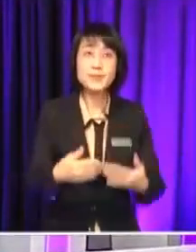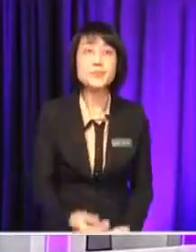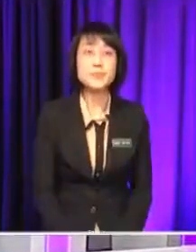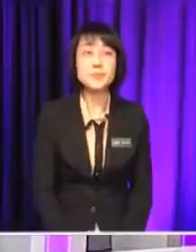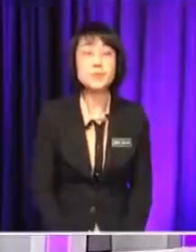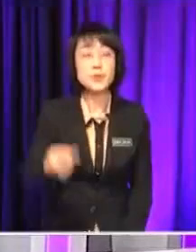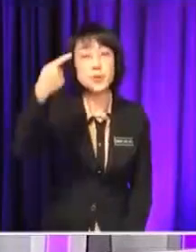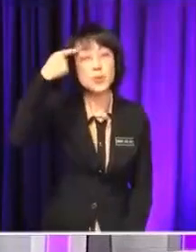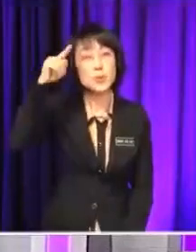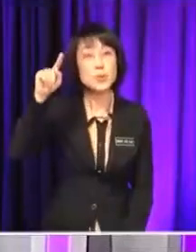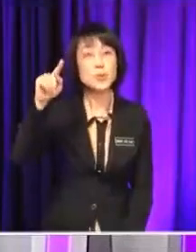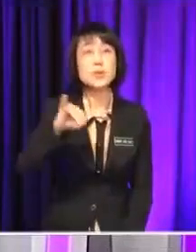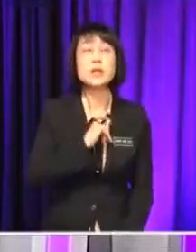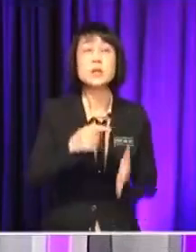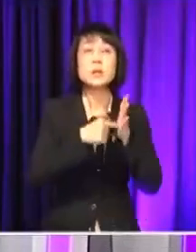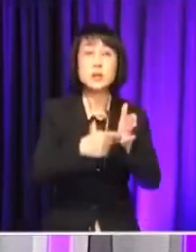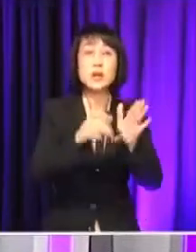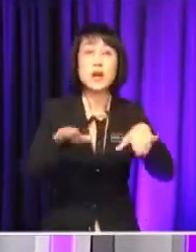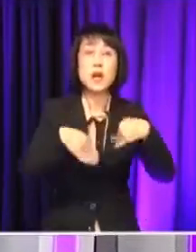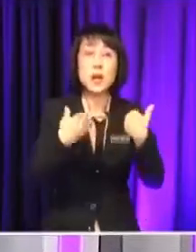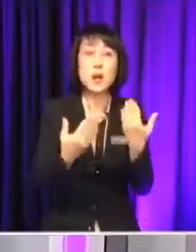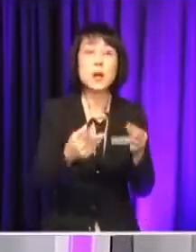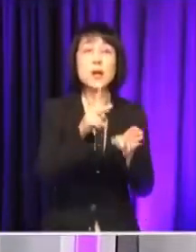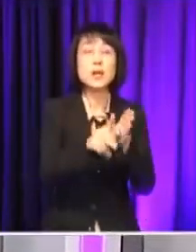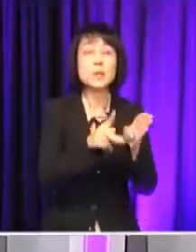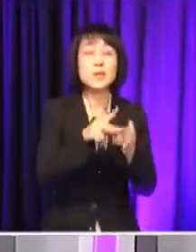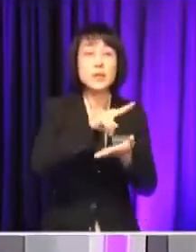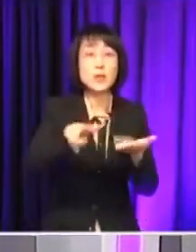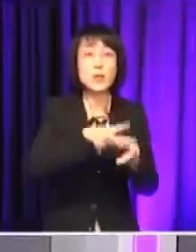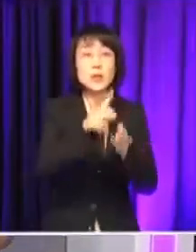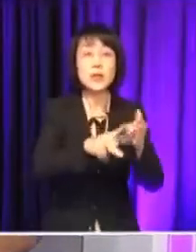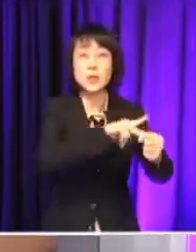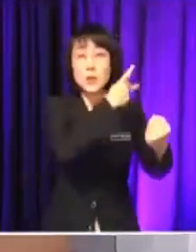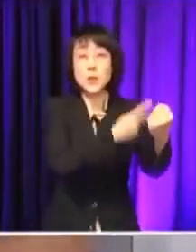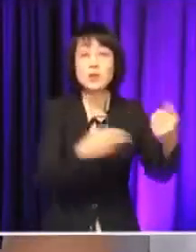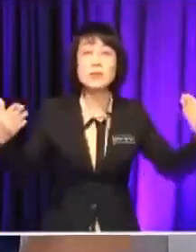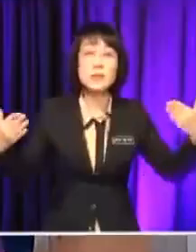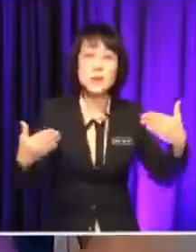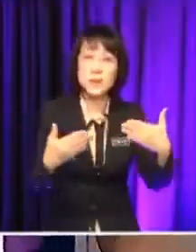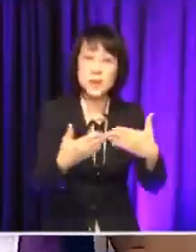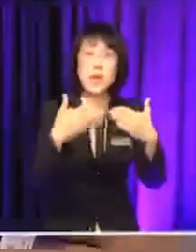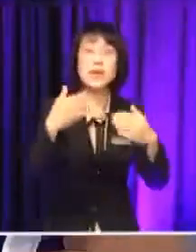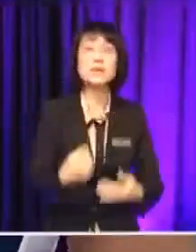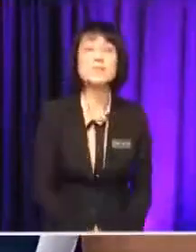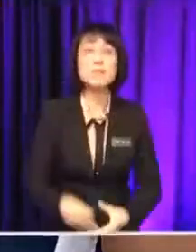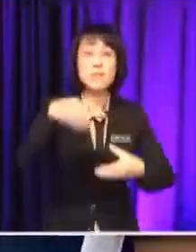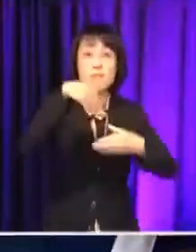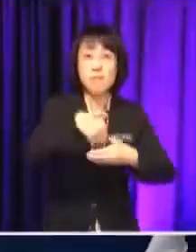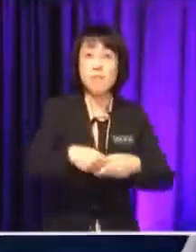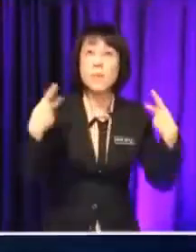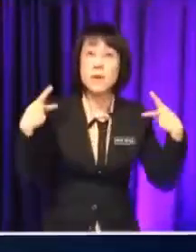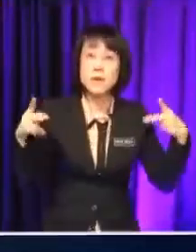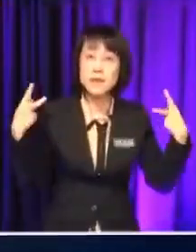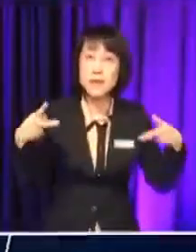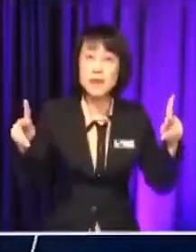ini sebenarnya untuk saya Tunjukkan bagaimana kabel video dan juga kabel kuasnya disambungkan Oke di dalam pasaran